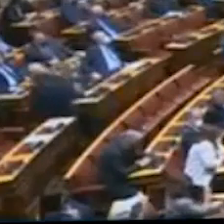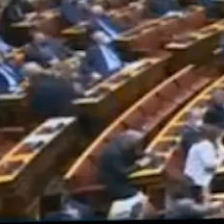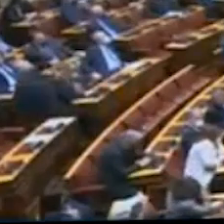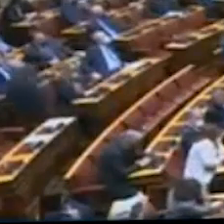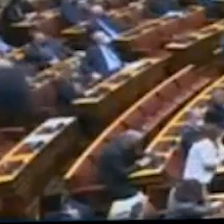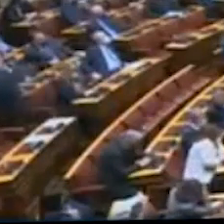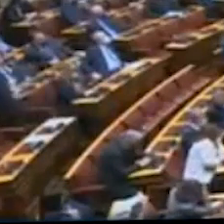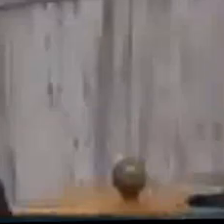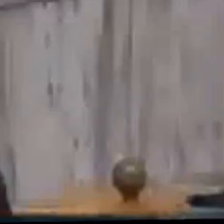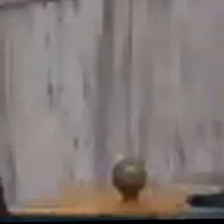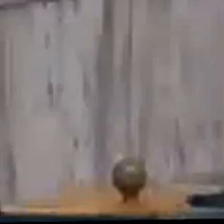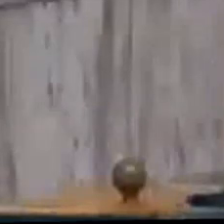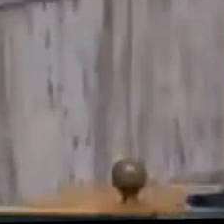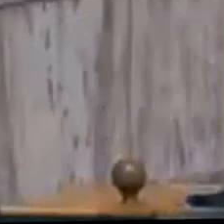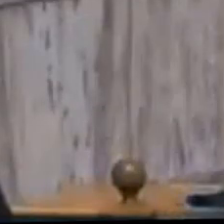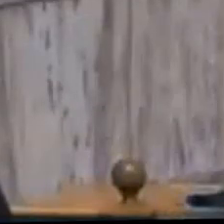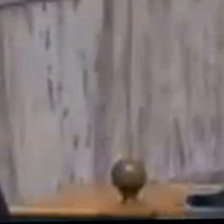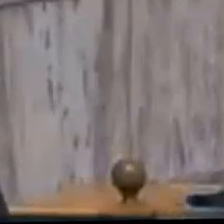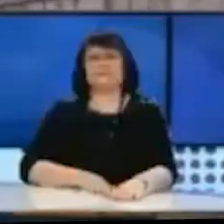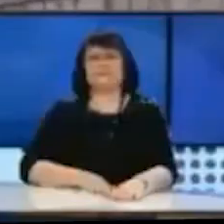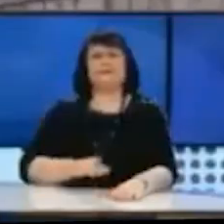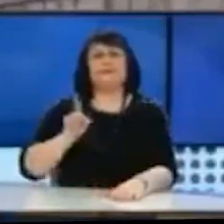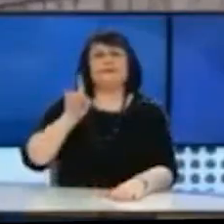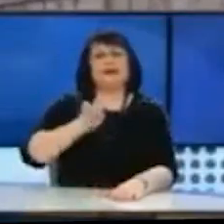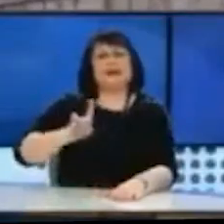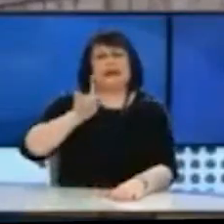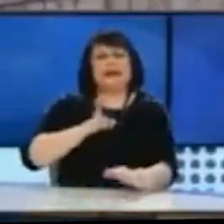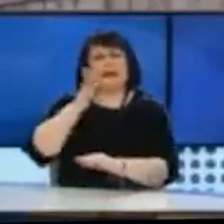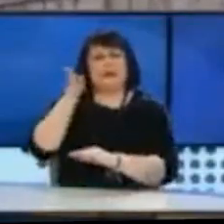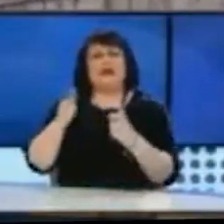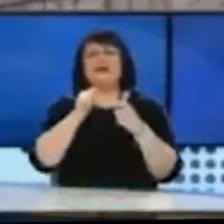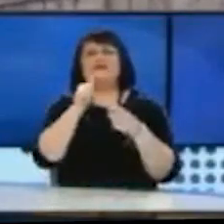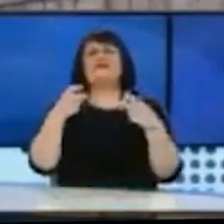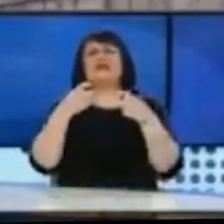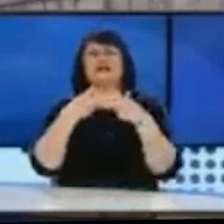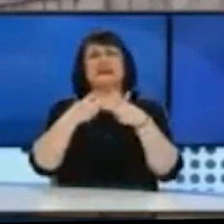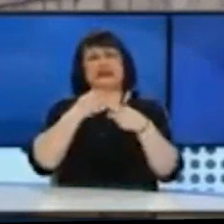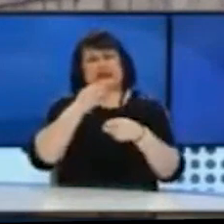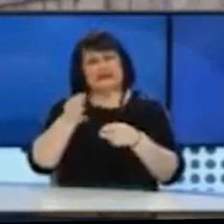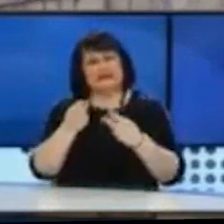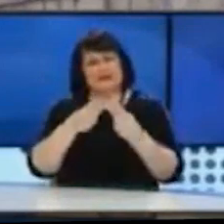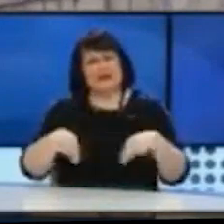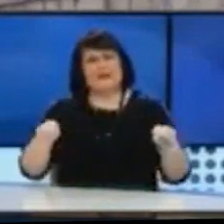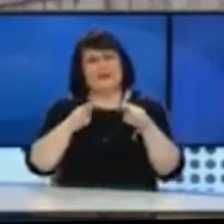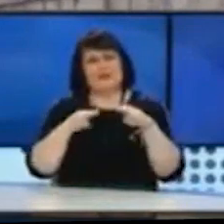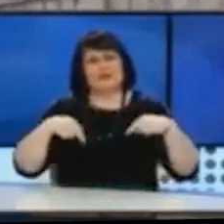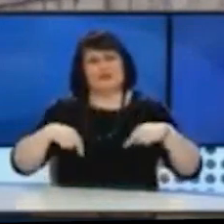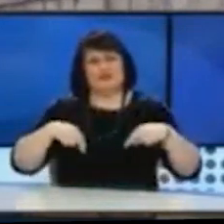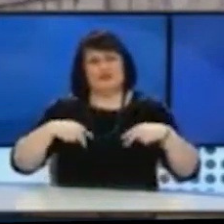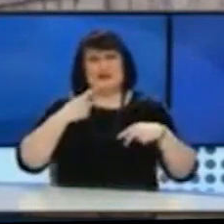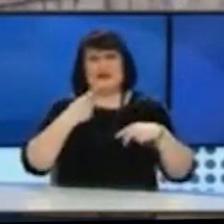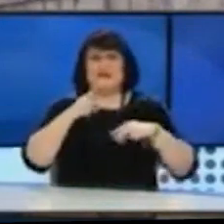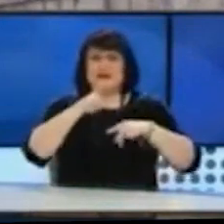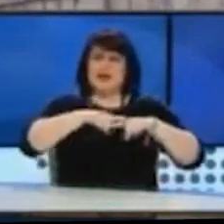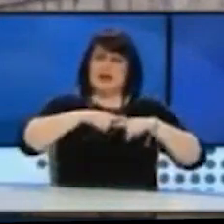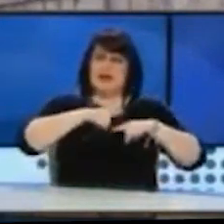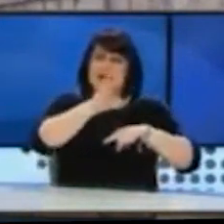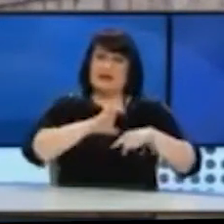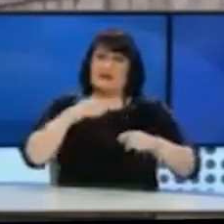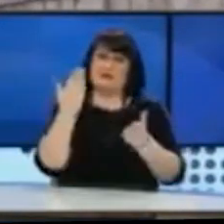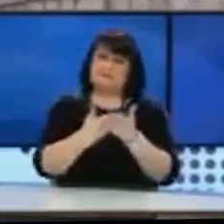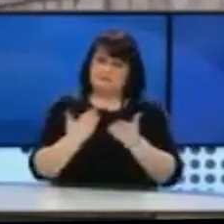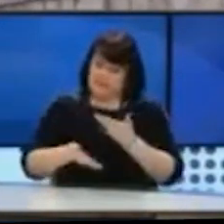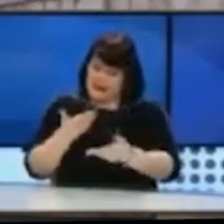Πράγματι, προσερχόμενος στην Κυριακή στο Συμβούλιο Υπουργών στις Βρυξέλλες, είπα ότι η Ευρώπη και η Ελλάδα πρέπει να δείξει